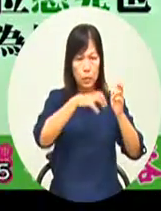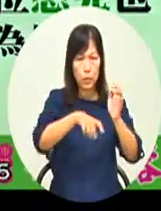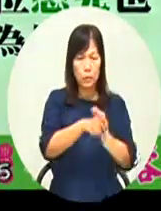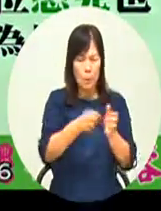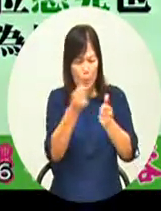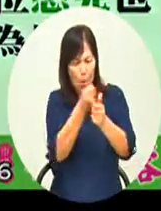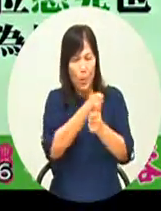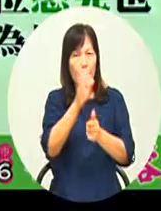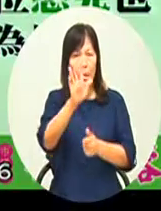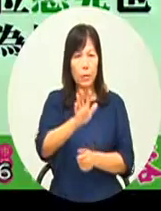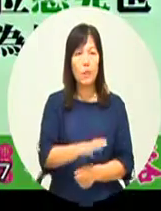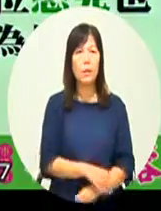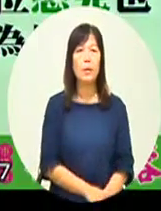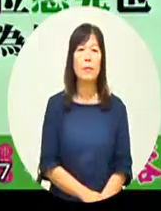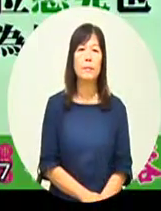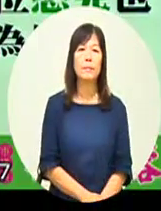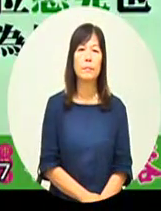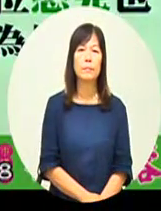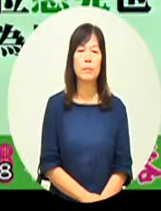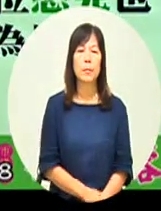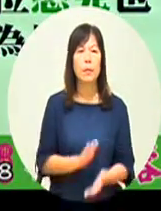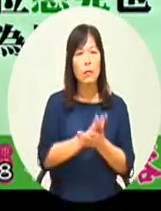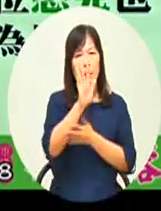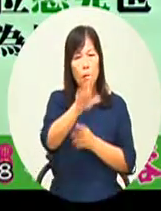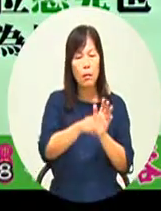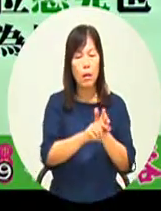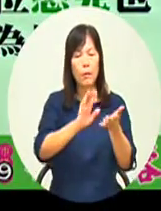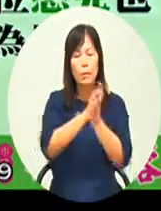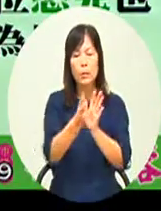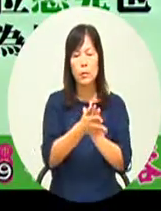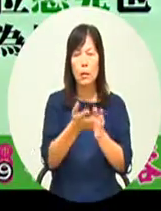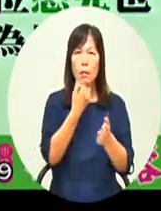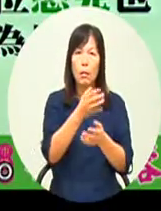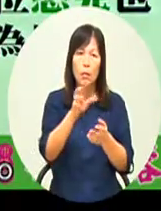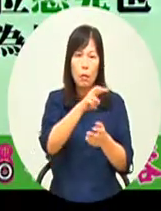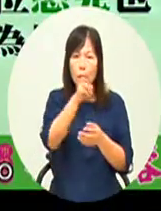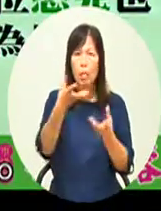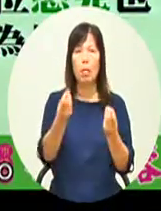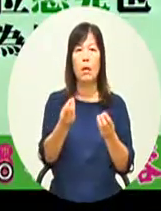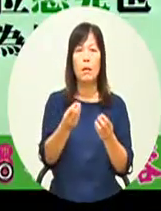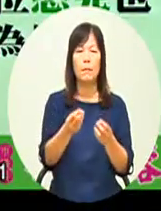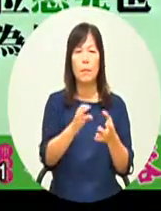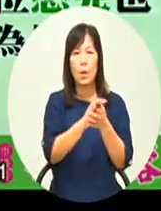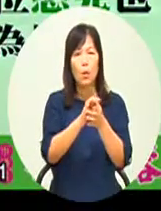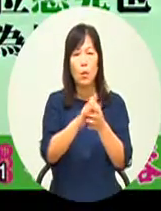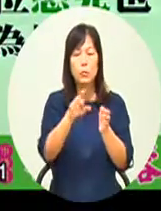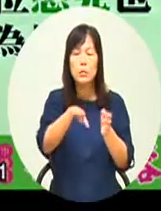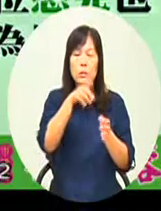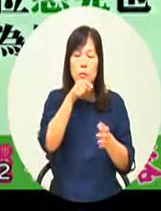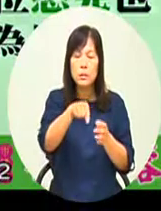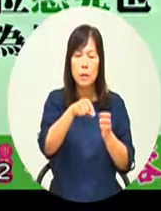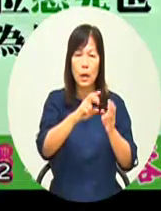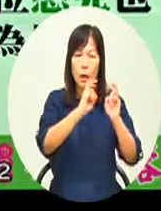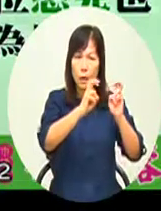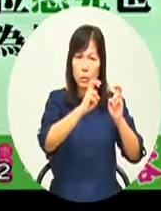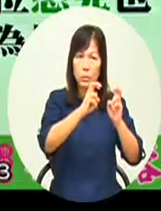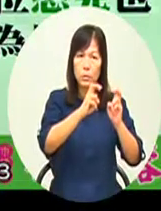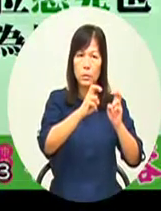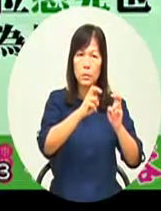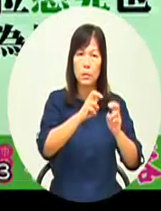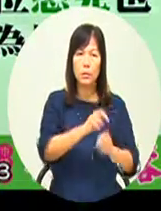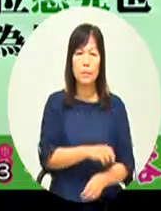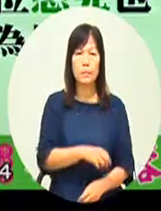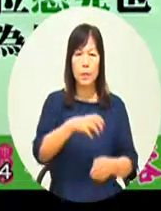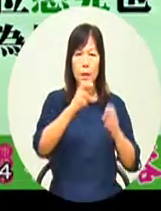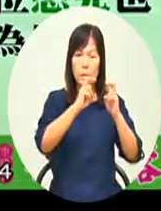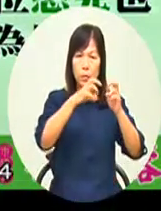打，到最后成为悬案。关键就是在他捷运车